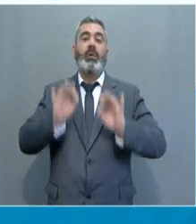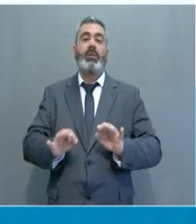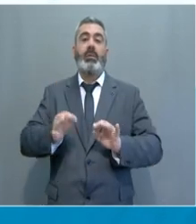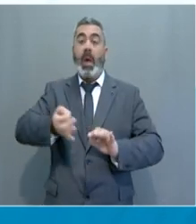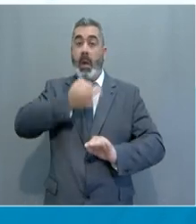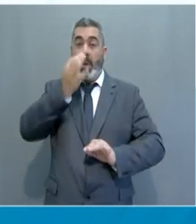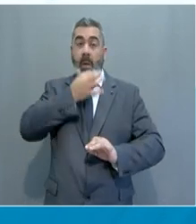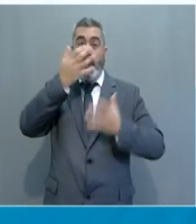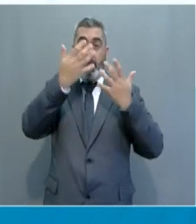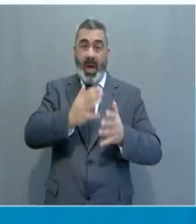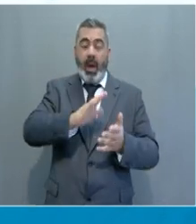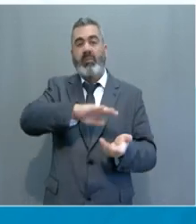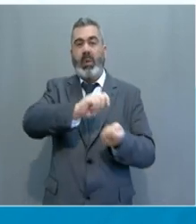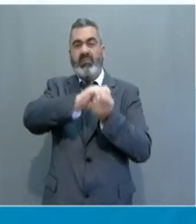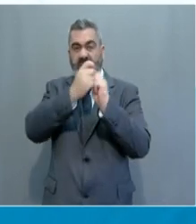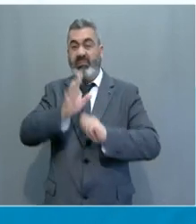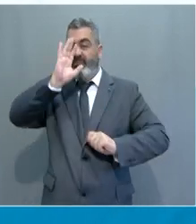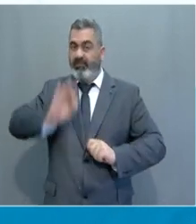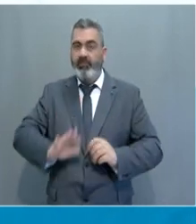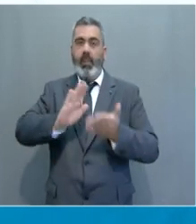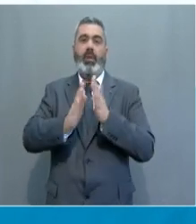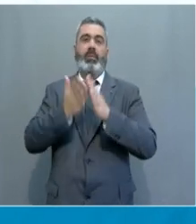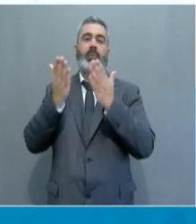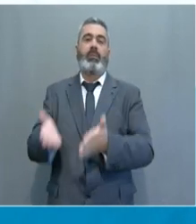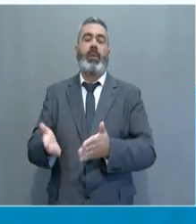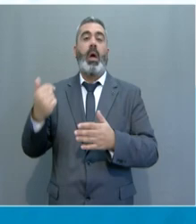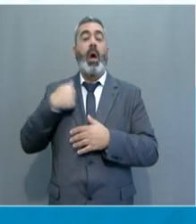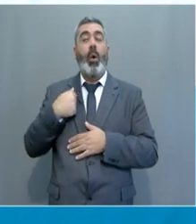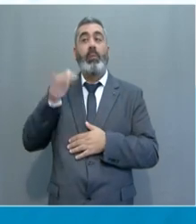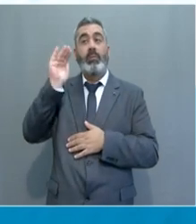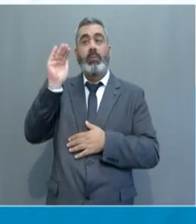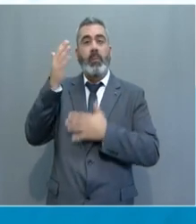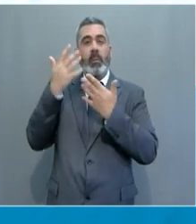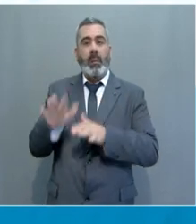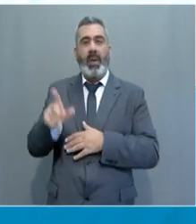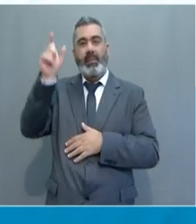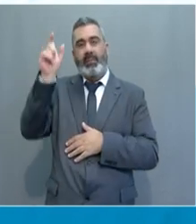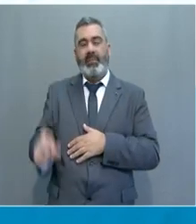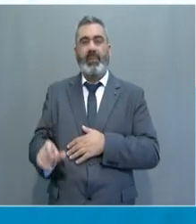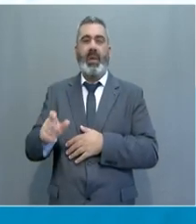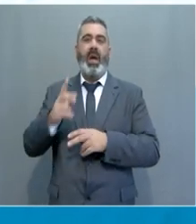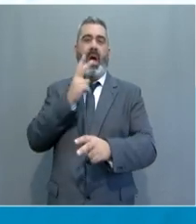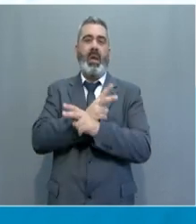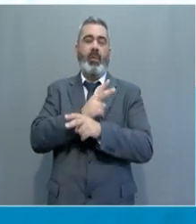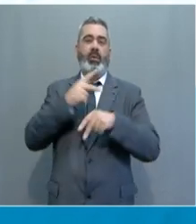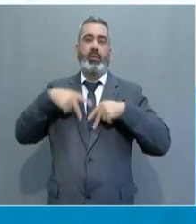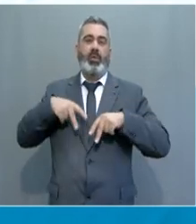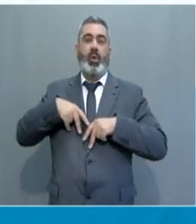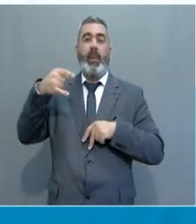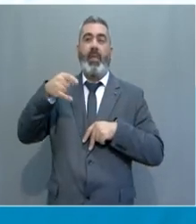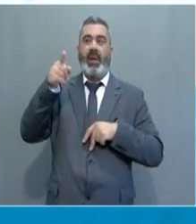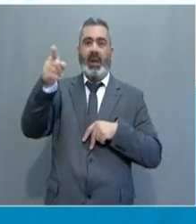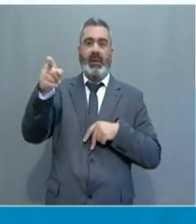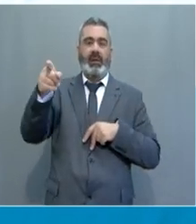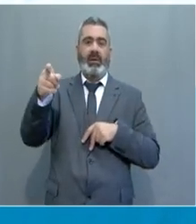λέμε θέλουμε και να το κάνουμε, έχω ζητήσει από τον αρμόδιο αναπληρωτή υπουργό, τον κύριο Παπαθανάση, ο